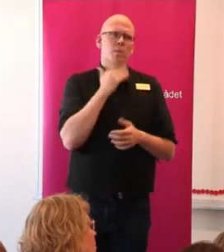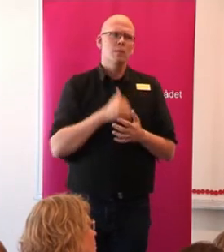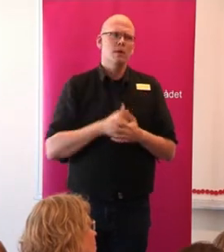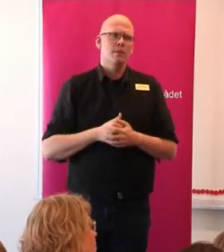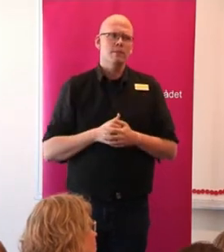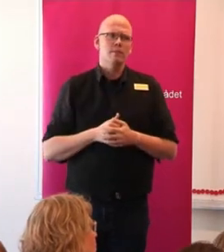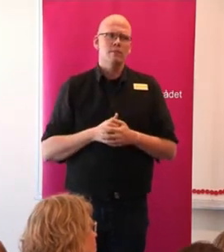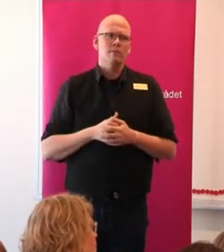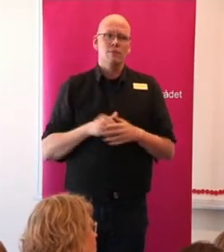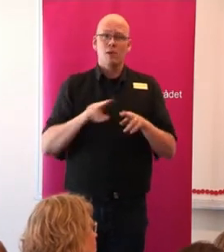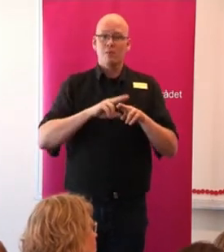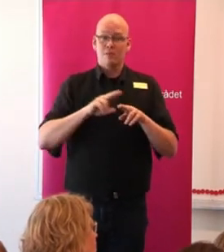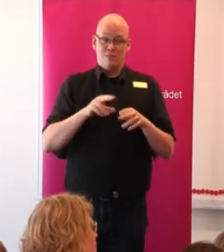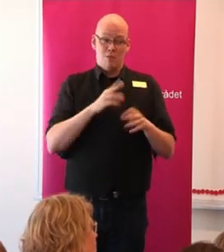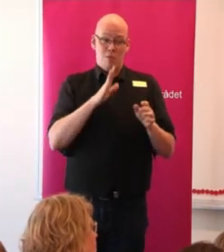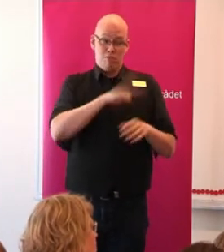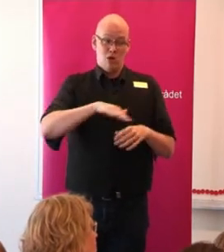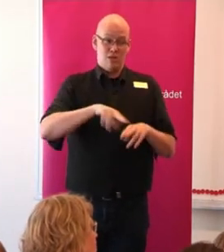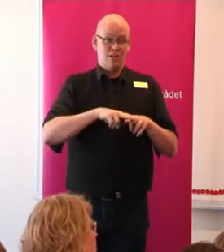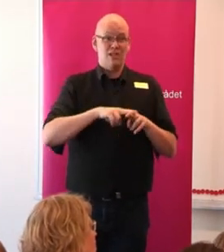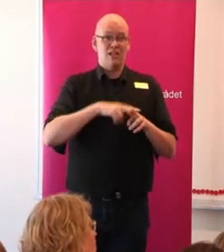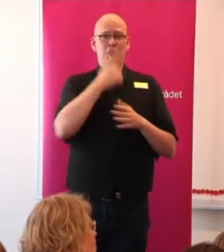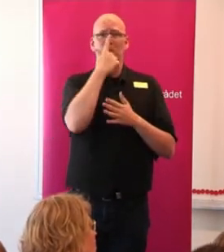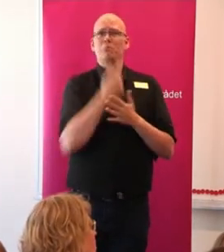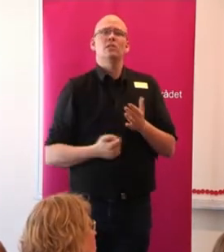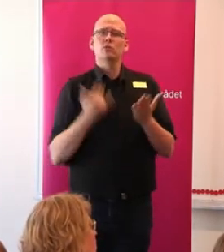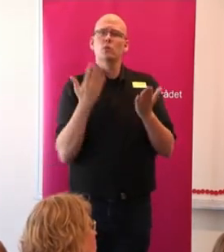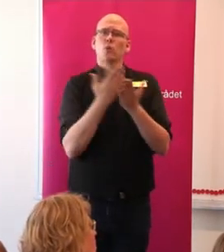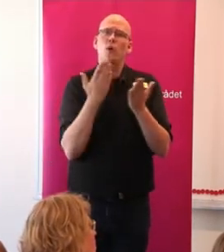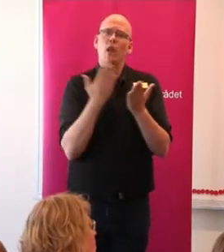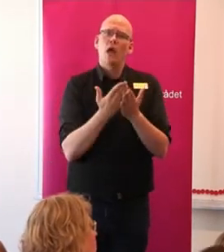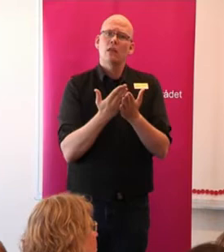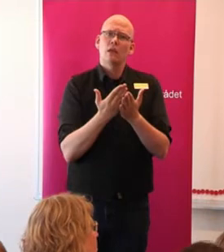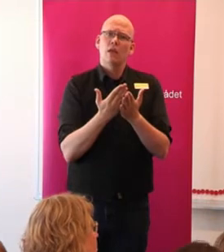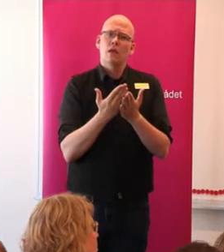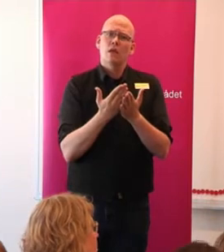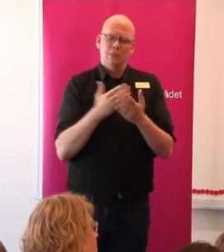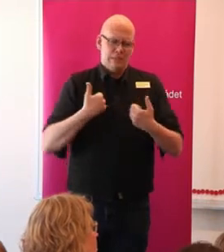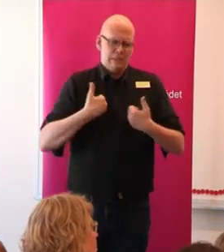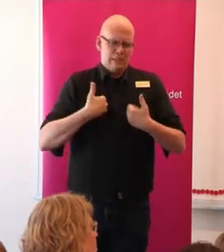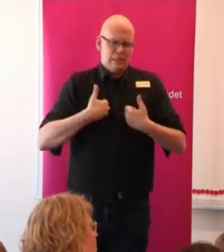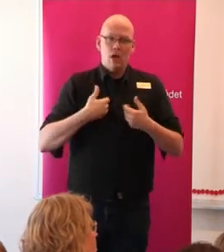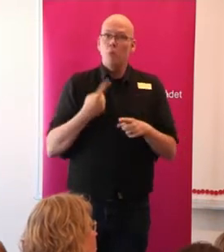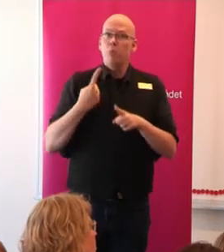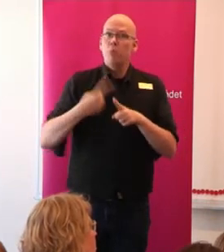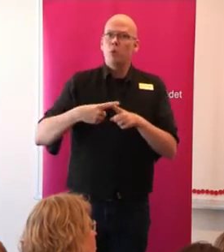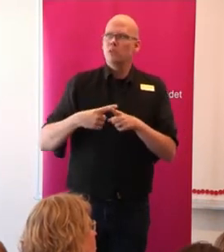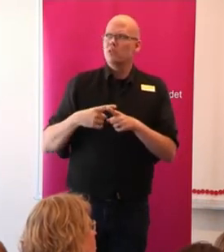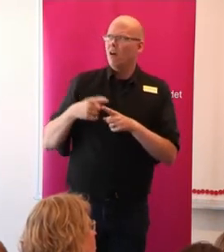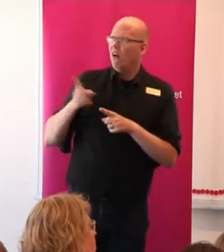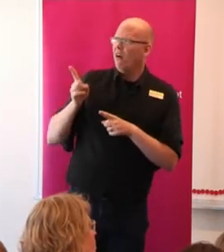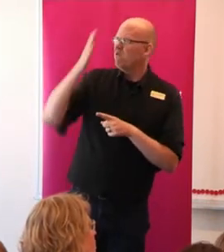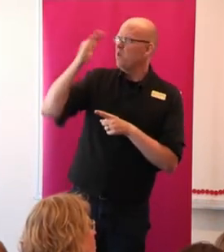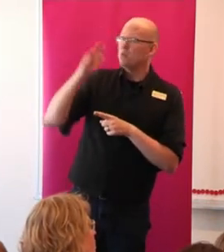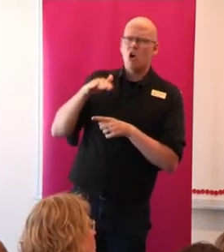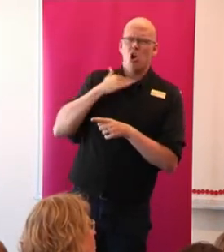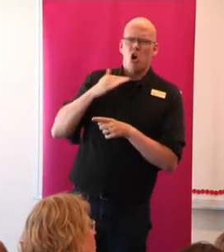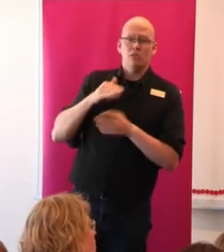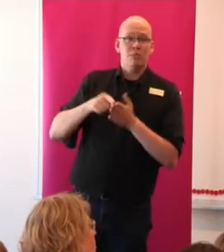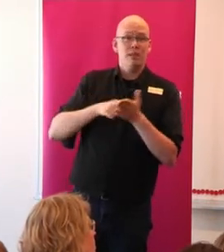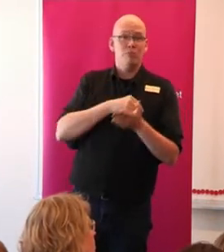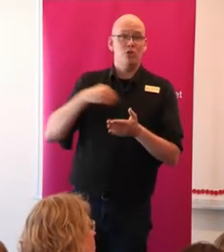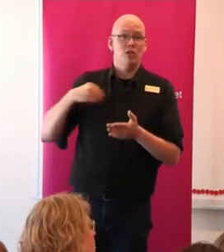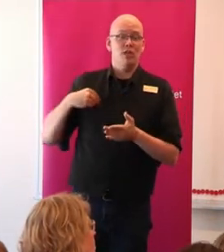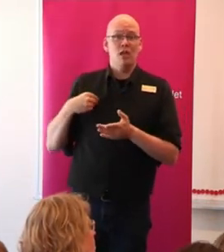sen känner sig misslyckad i skolan. Alltså det bär det med sig. Och sen hatar de oftast vuxna, för att inte prata om myndigheter. De tycker de